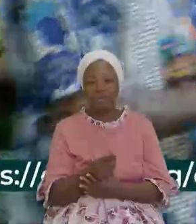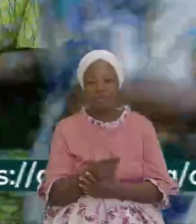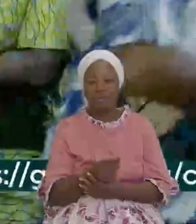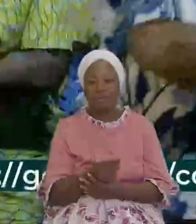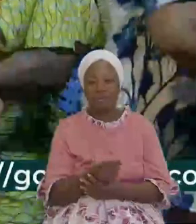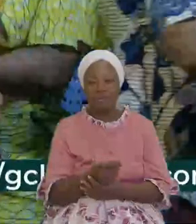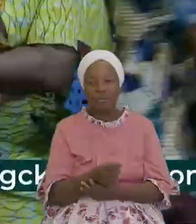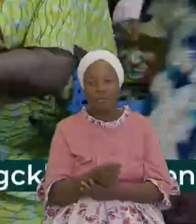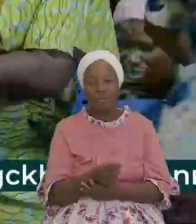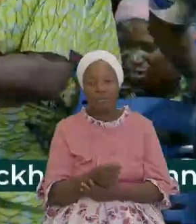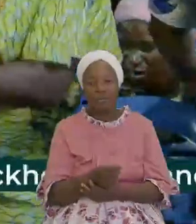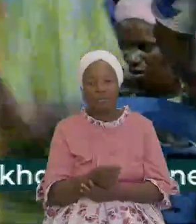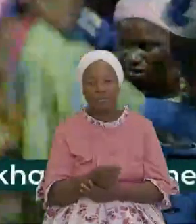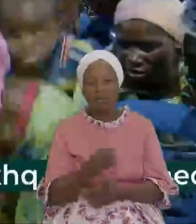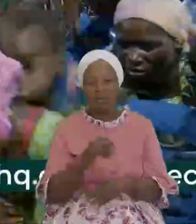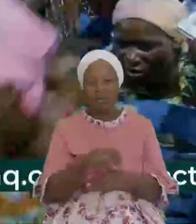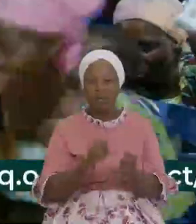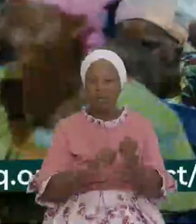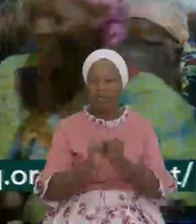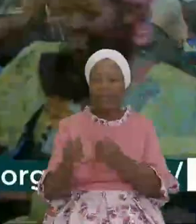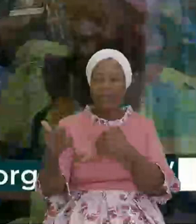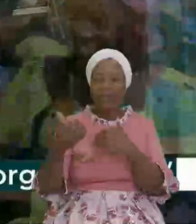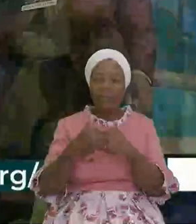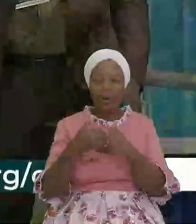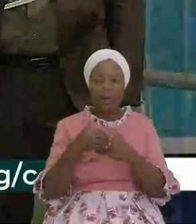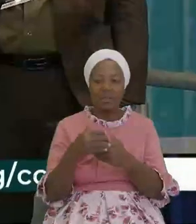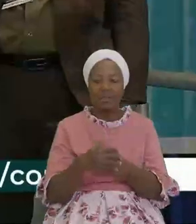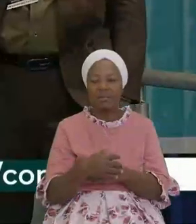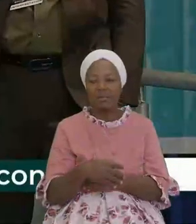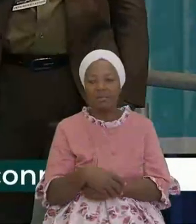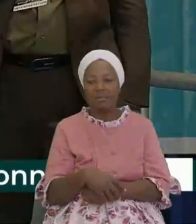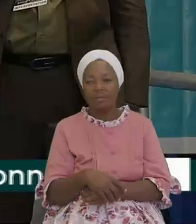Aidons-les rapidement, chers conseillers.